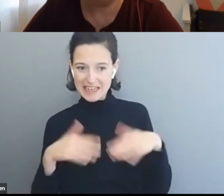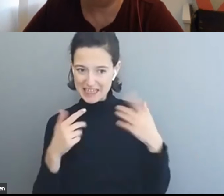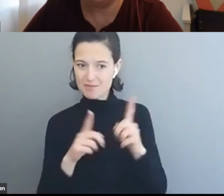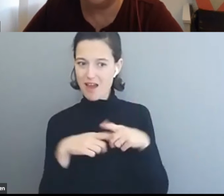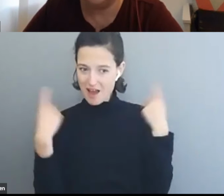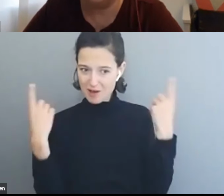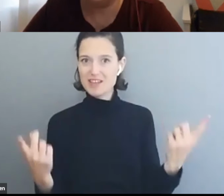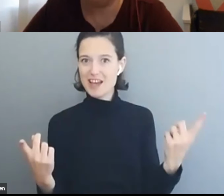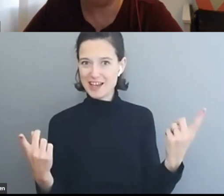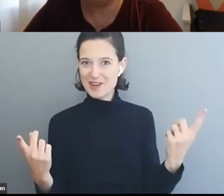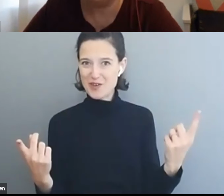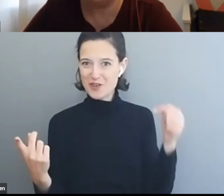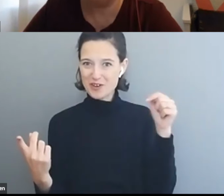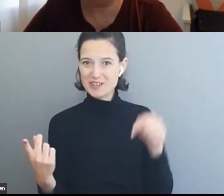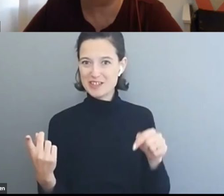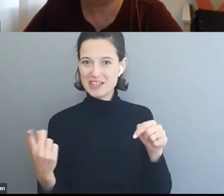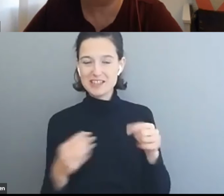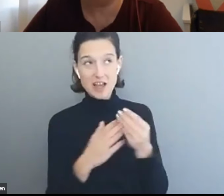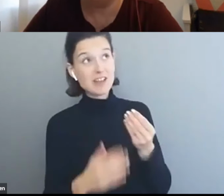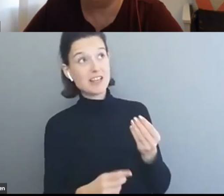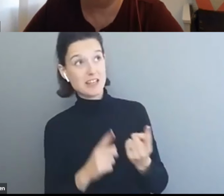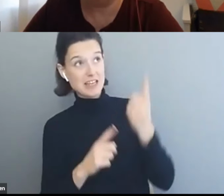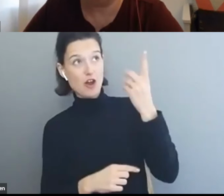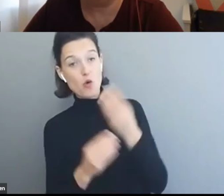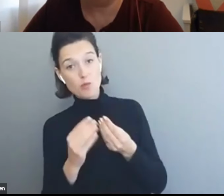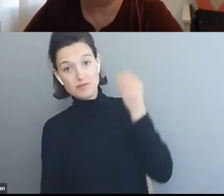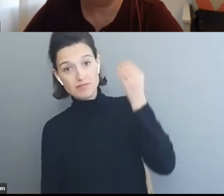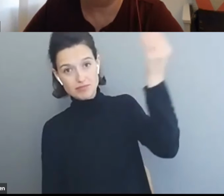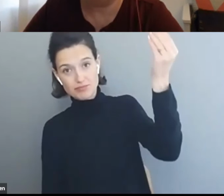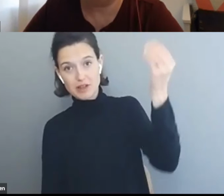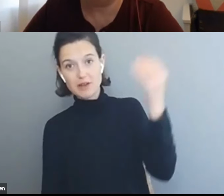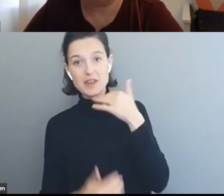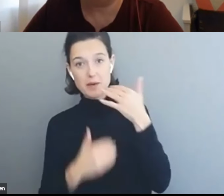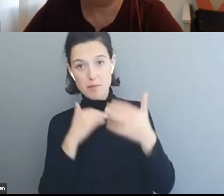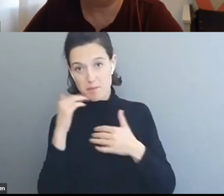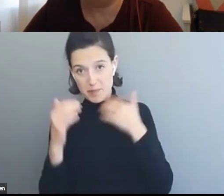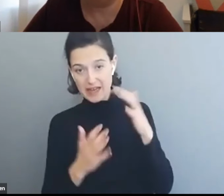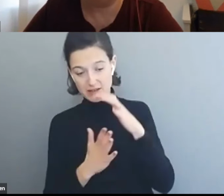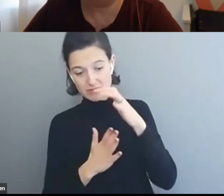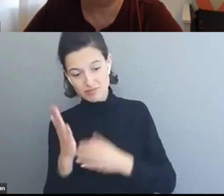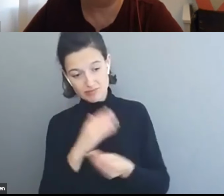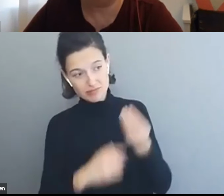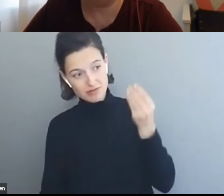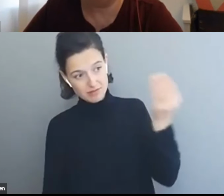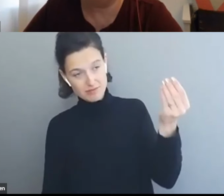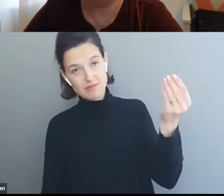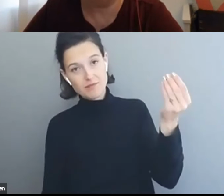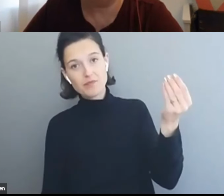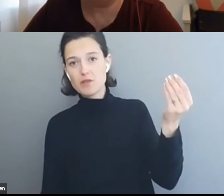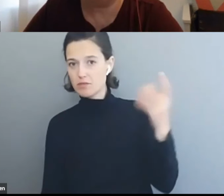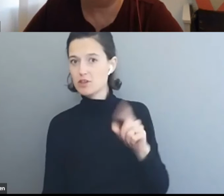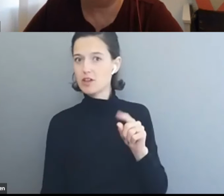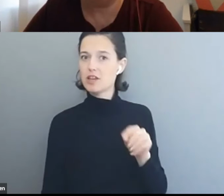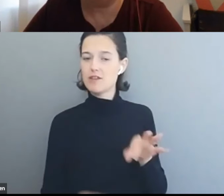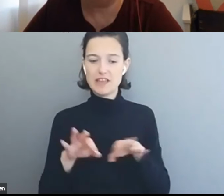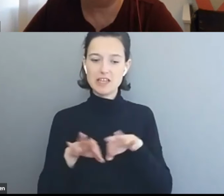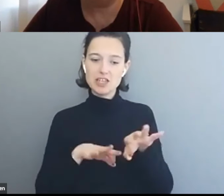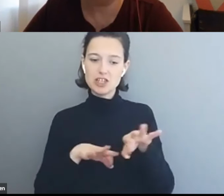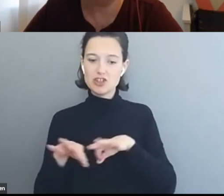dort wird nach oben reported und das wird Teil der strategischen Entwicklung, das wird Teil der